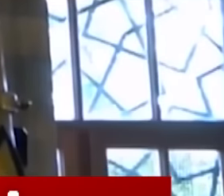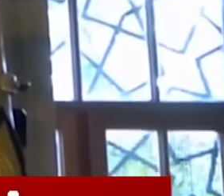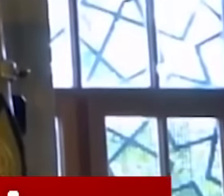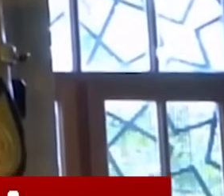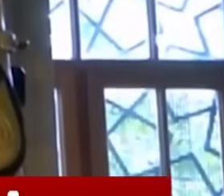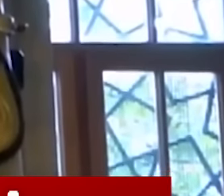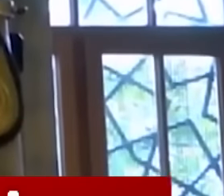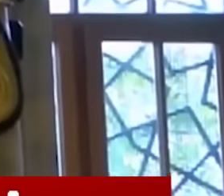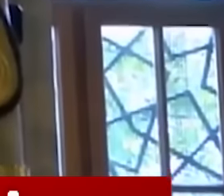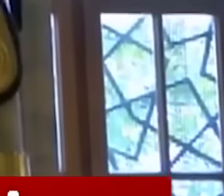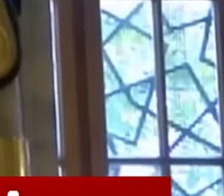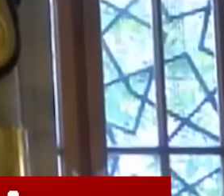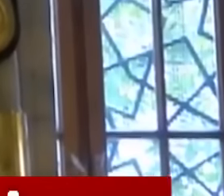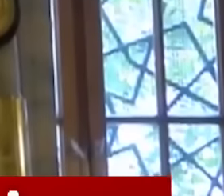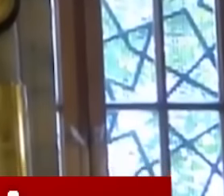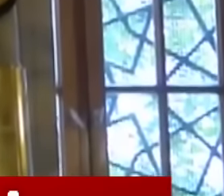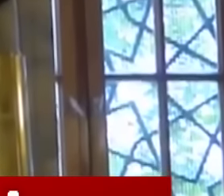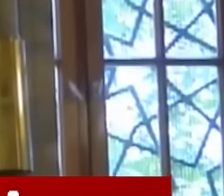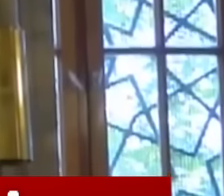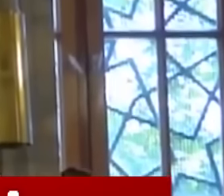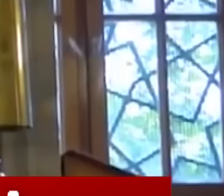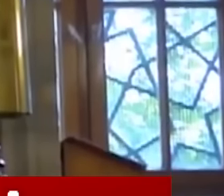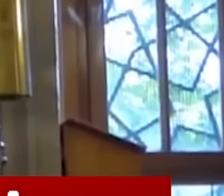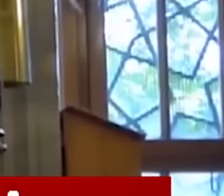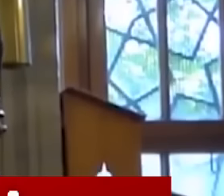Eşhedü enne Muhammeden